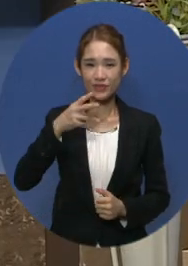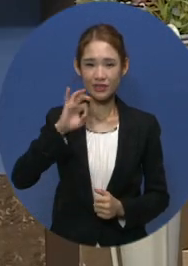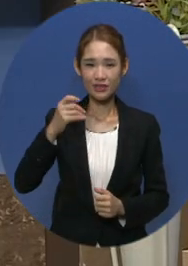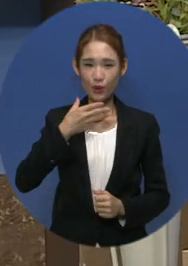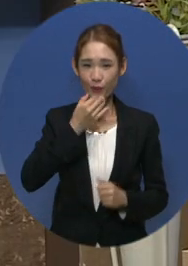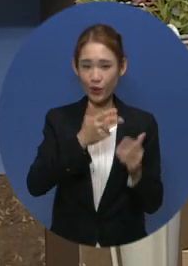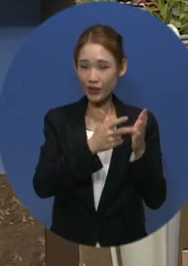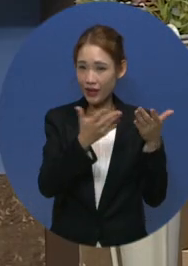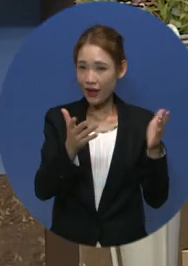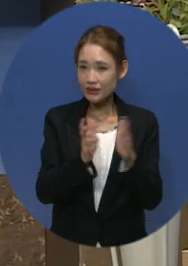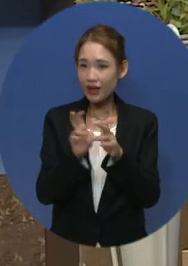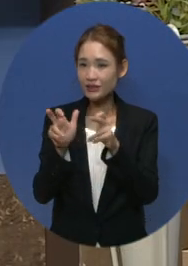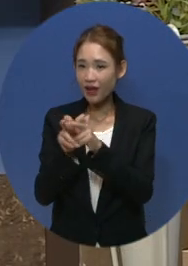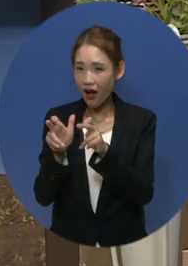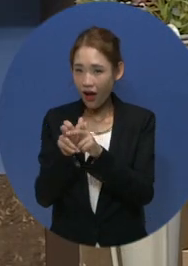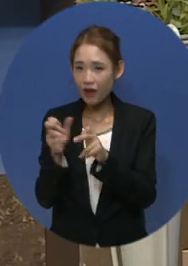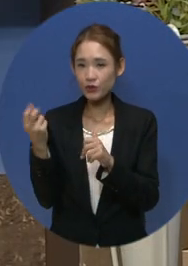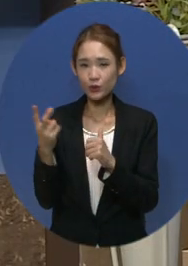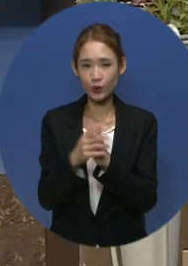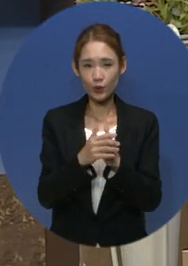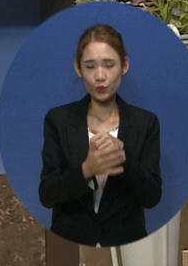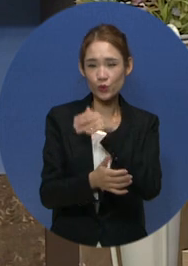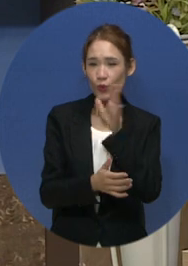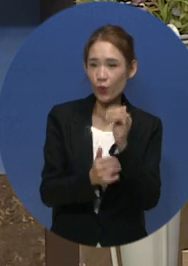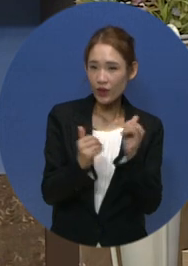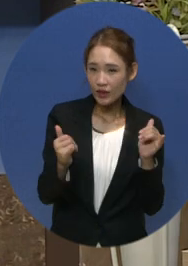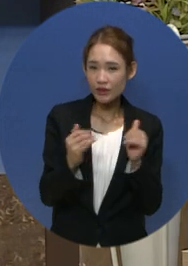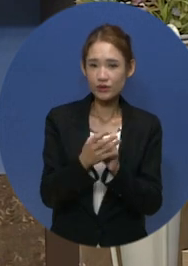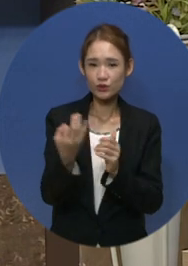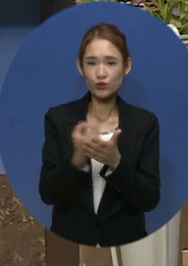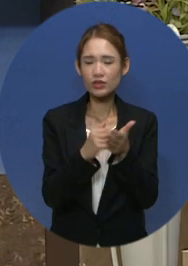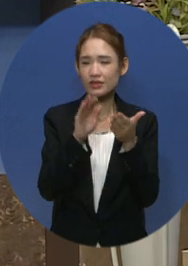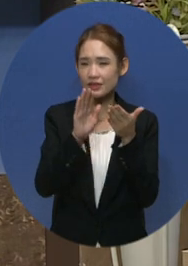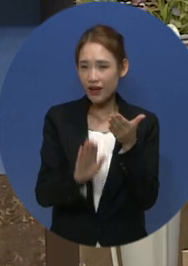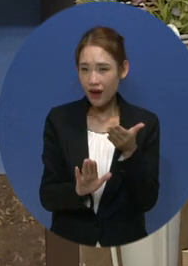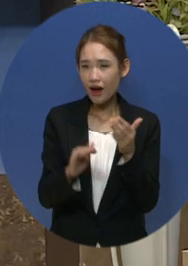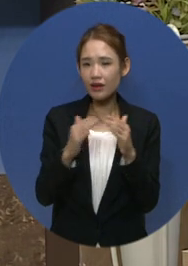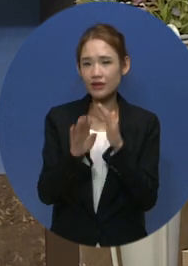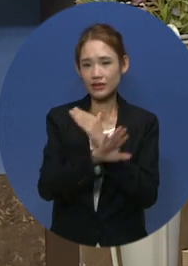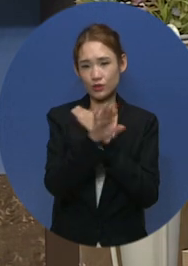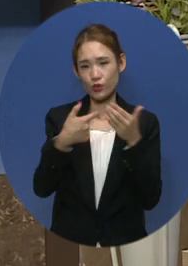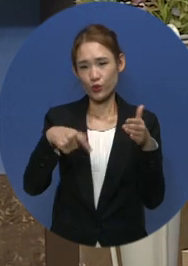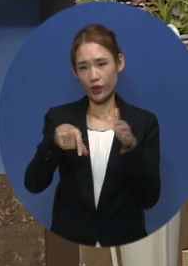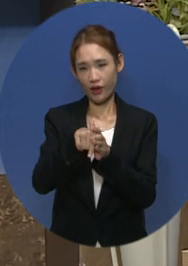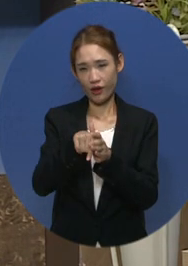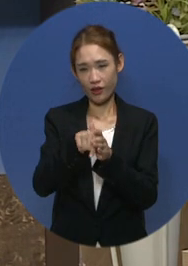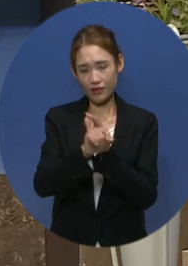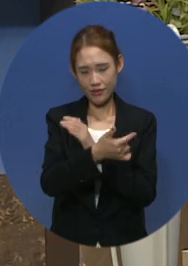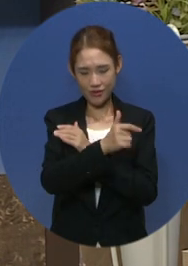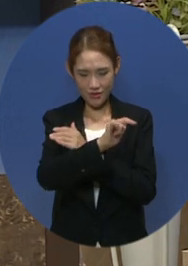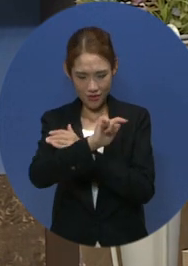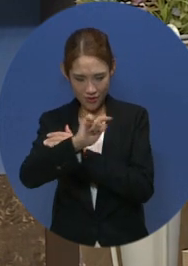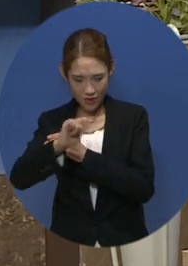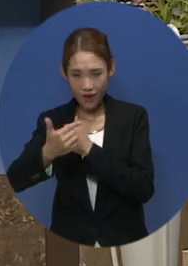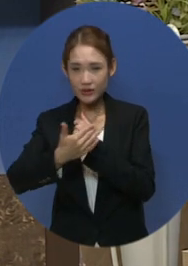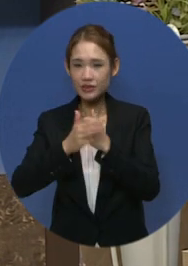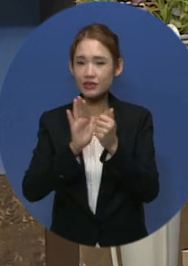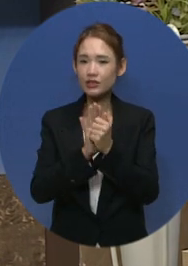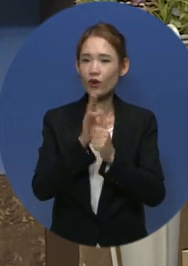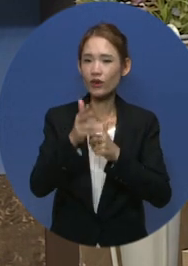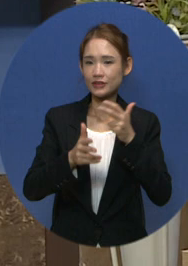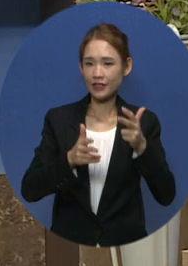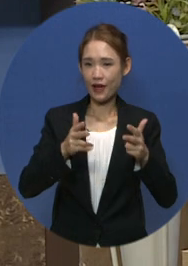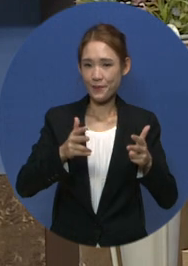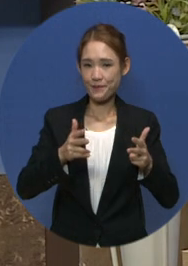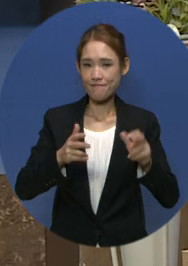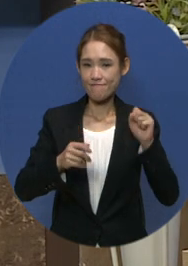미랄복지재단에서는 이 장애인뿐만 아니라 노인분들이라든지 이런 취약계층을 위해서도 또 다양한 지원 사업을 하고 네. 계신 것으로 알고